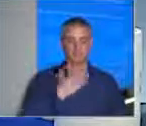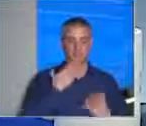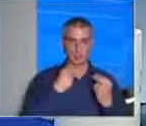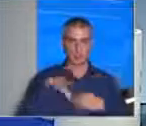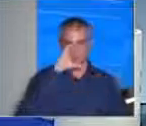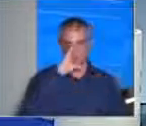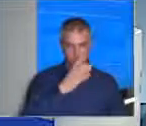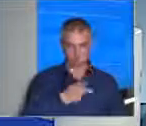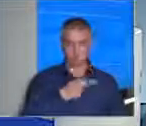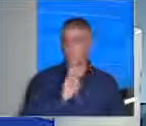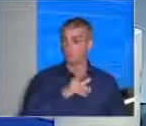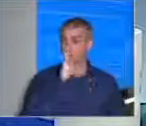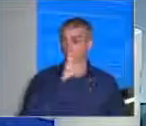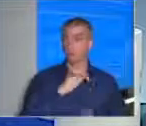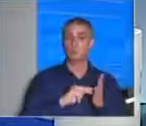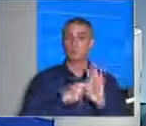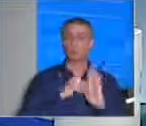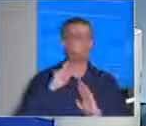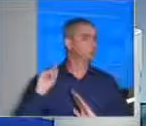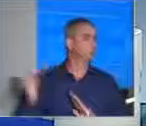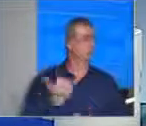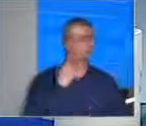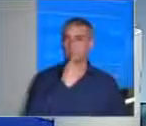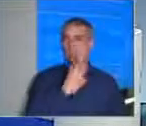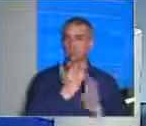לכם הצופים. אגב, אפשר לצפות בתוכנית הזאת בכל